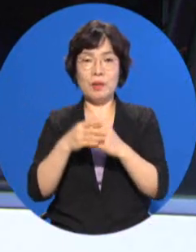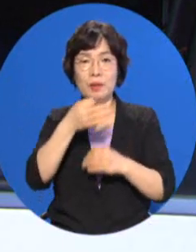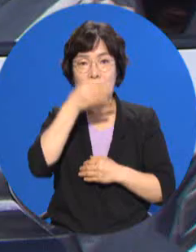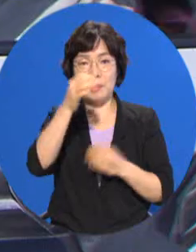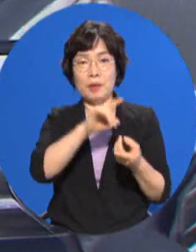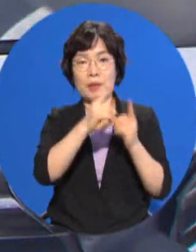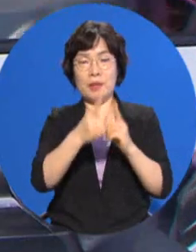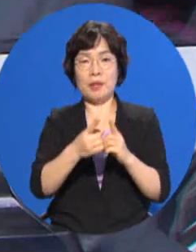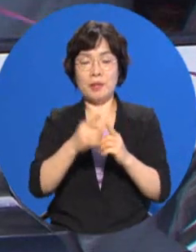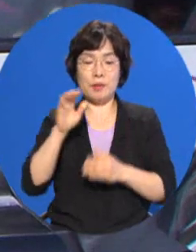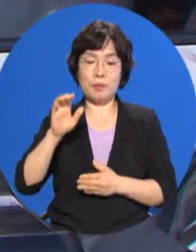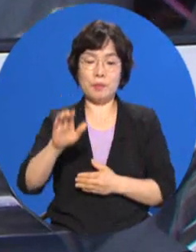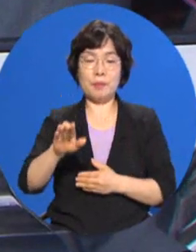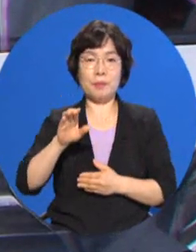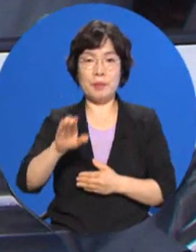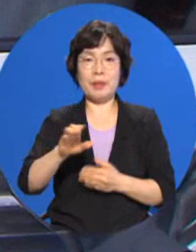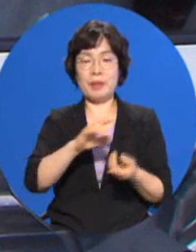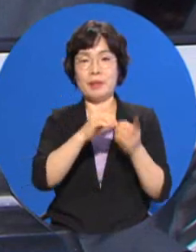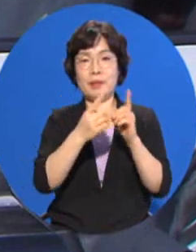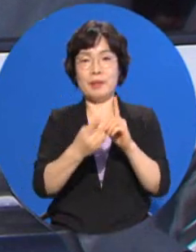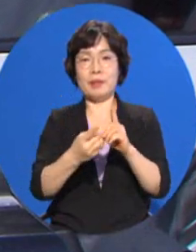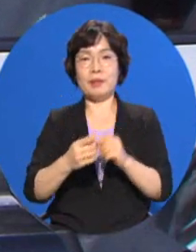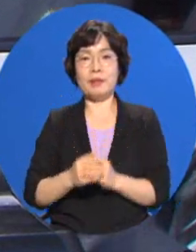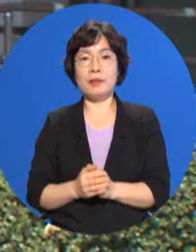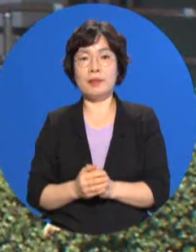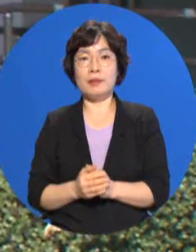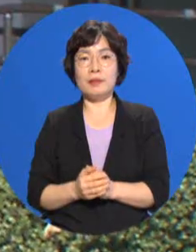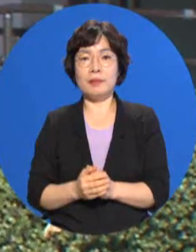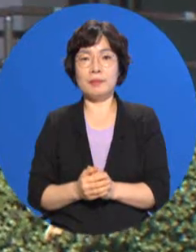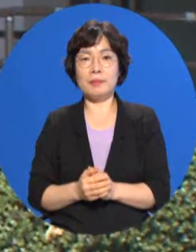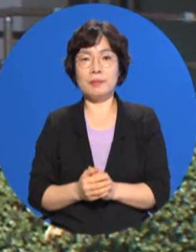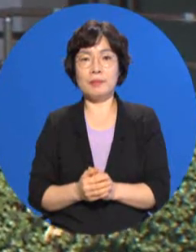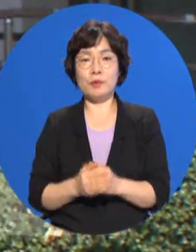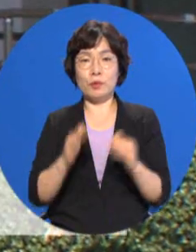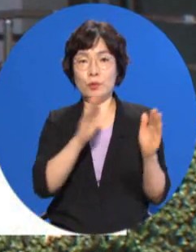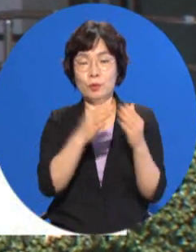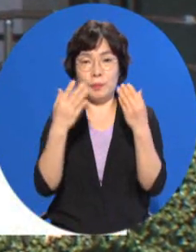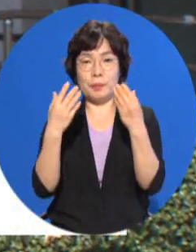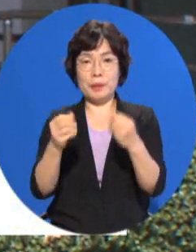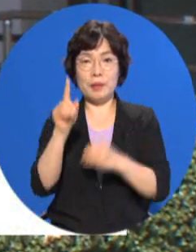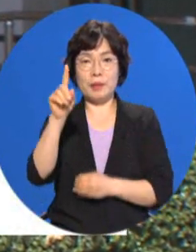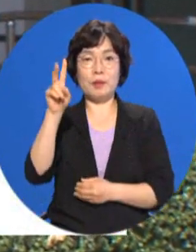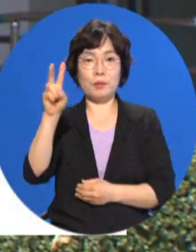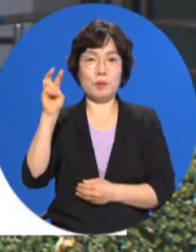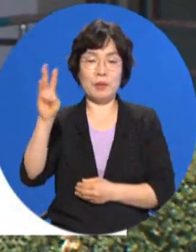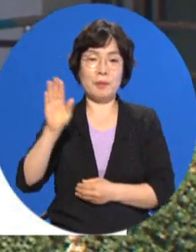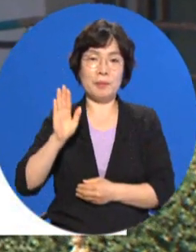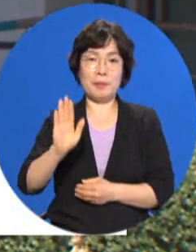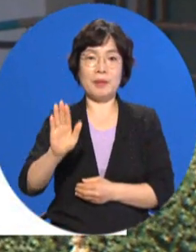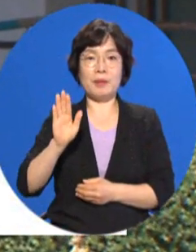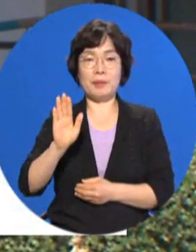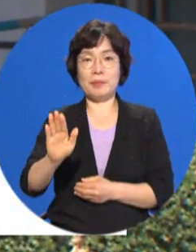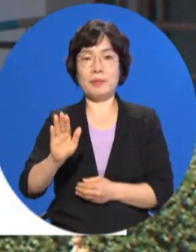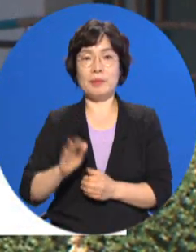목소리는 자동차 경적 소리가 대신했습니다. 준비됐죠? 하나, 둘, 셋.